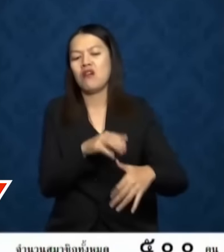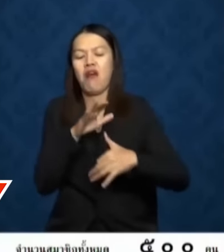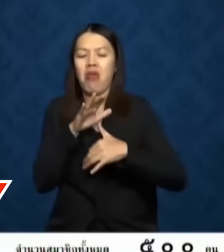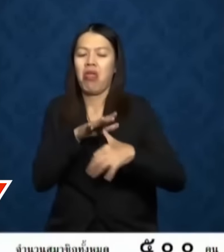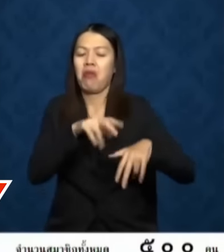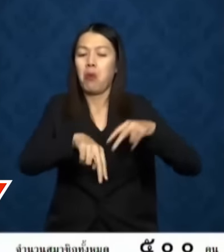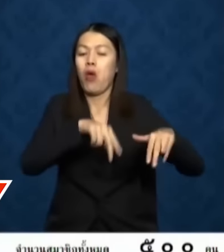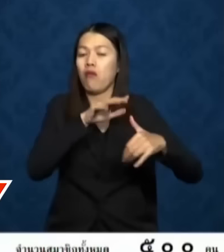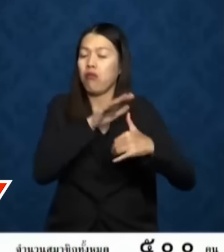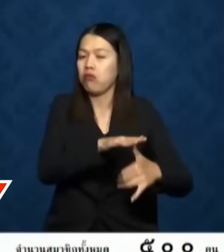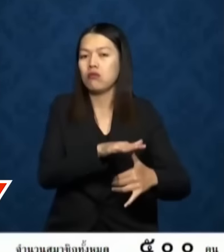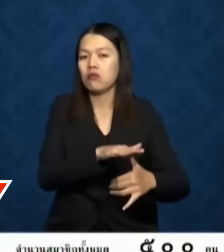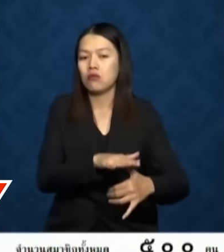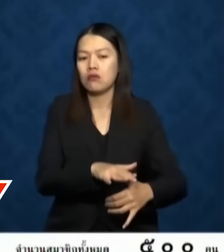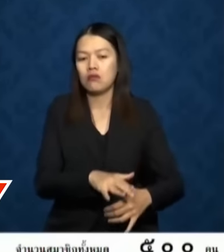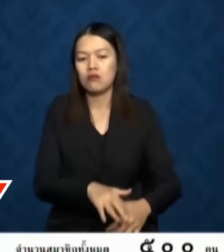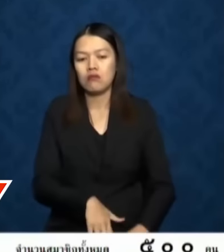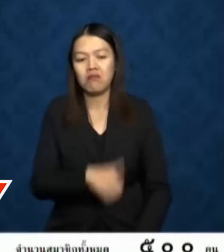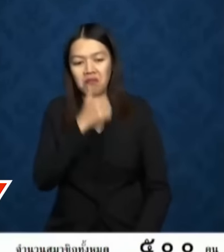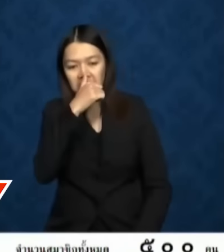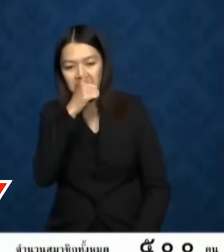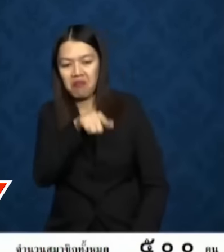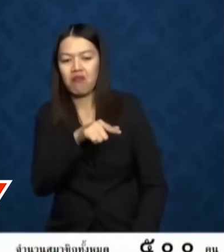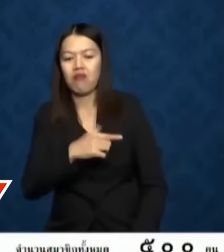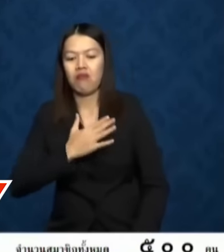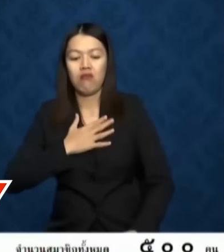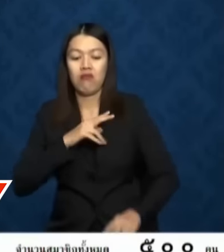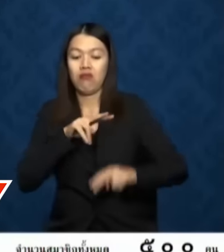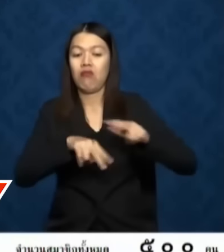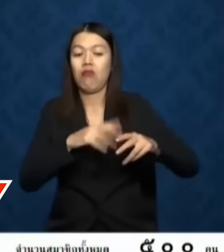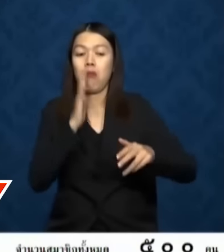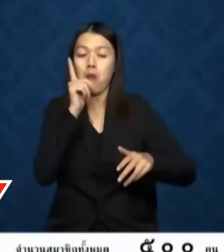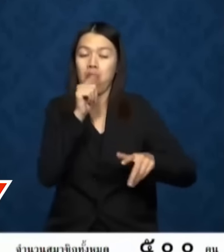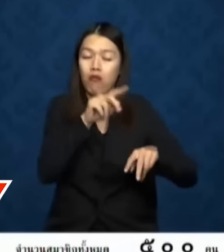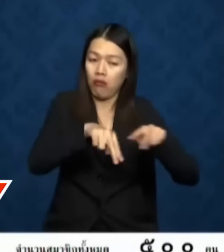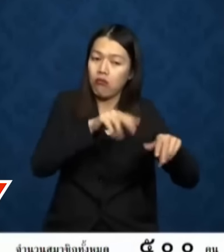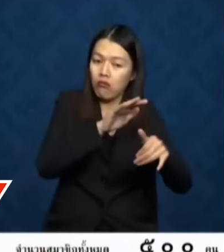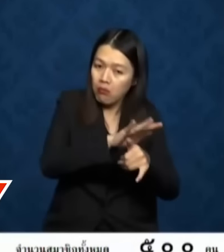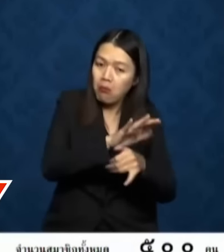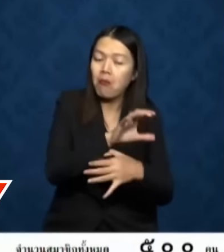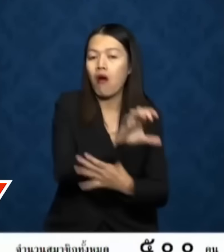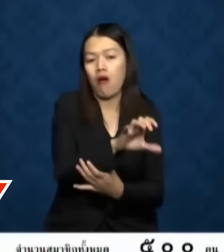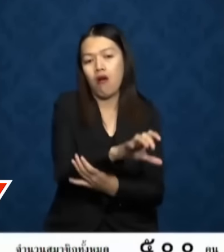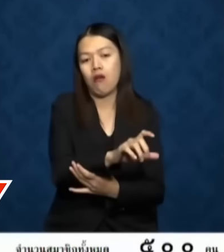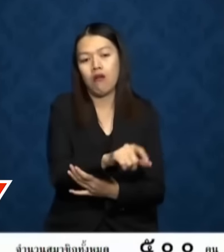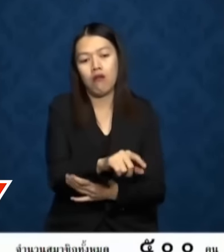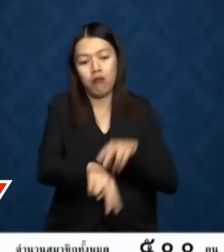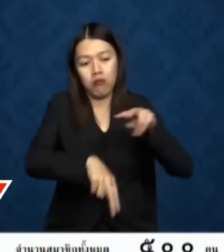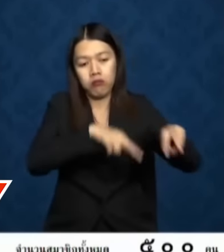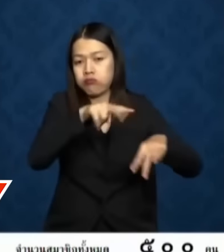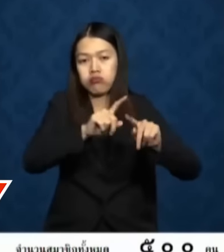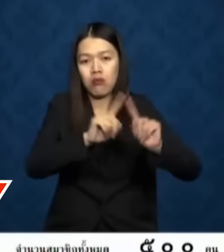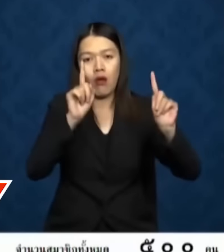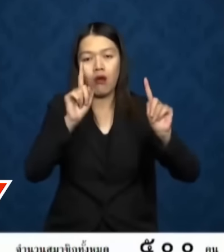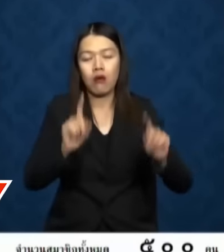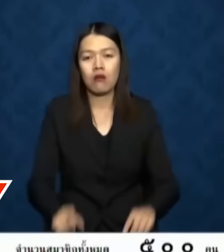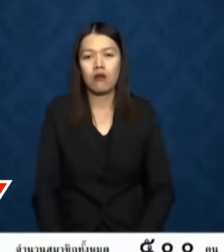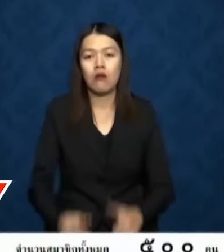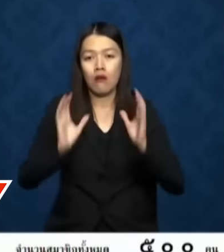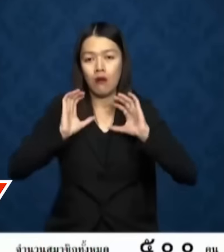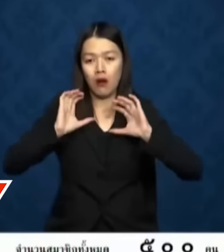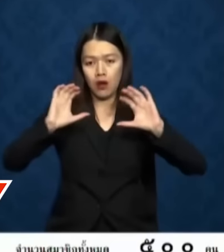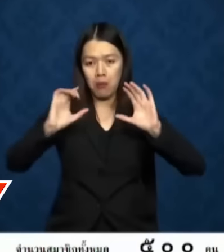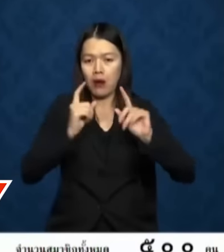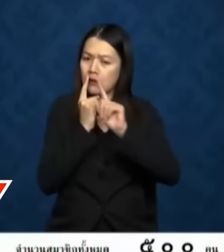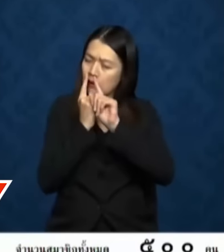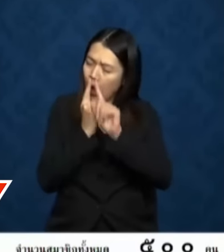าไม่เหิมเกิมคิดว่าตัวเองเป็นผู้ปกครองและประชาชนคือผู้ถูกปกครองรัฐจำเป็นจะต้อง